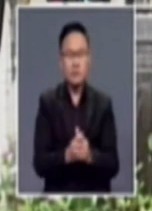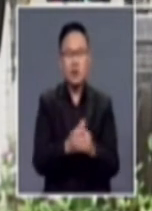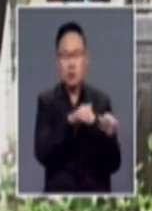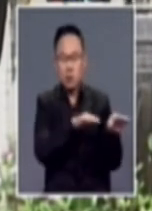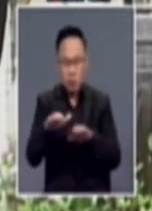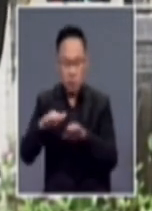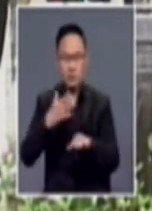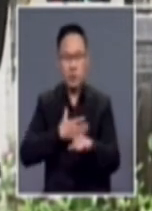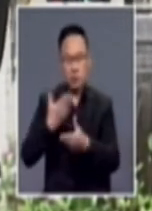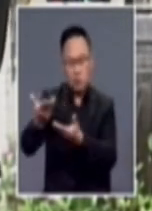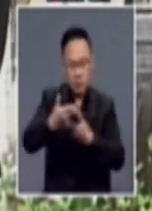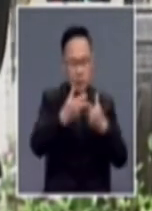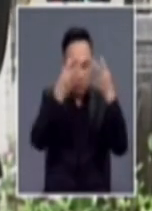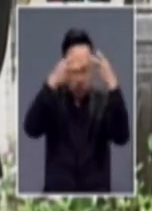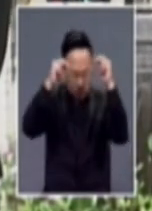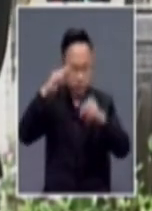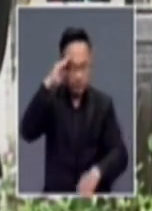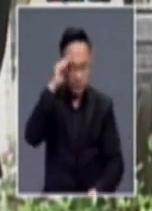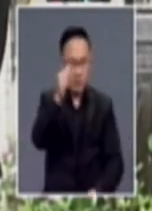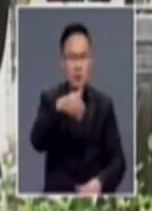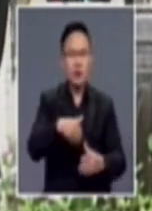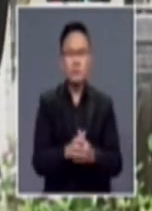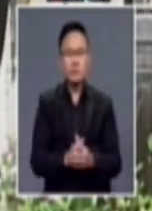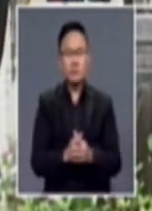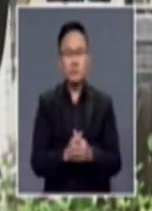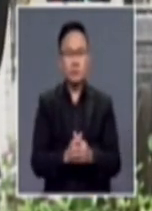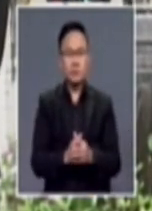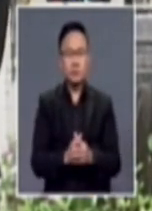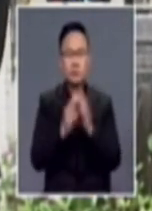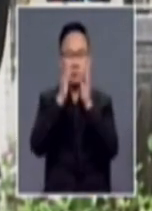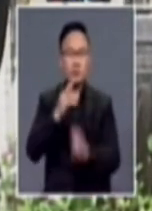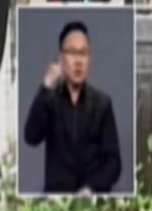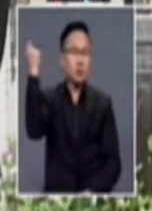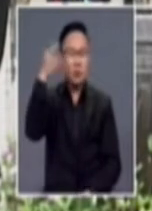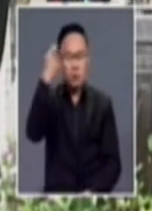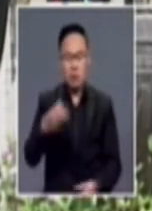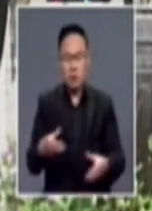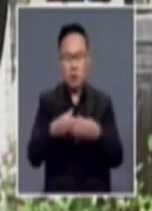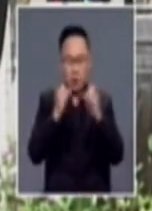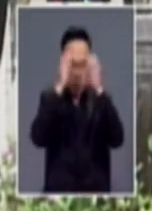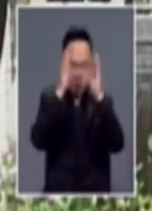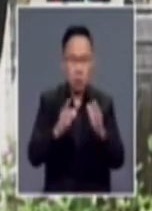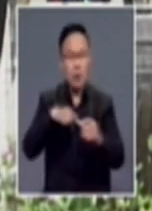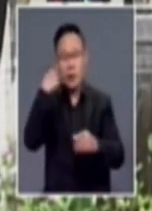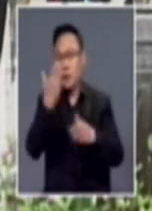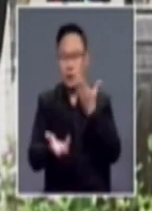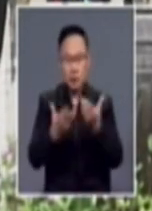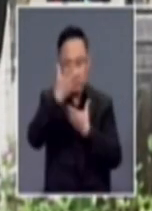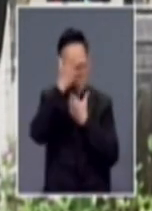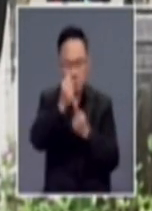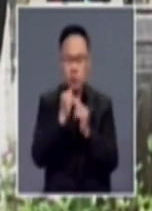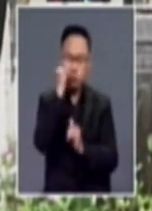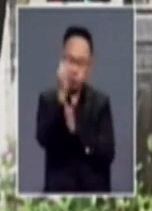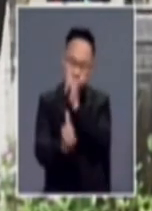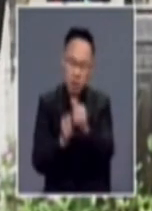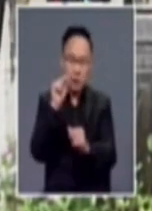จะต้อนรับคณะท่านนายกรัฐมนตรีและนักศึกษานักท่องเที่ยวคณาจารย์ใครก็แล้วแต่ที่จะเดิน